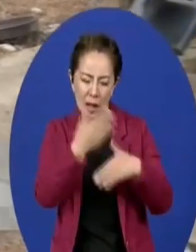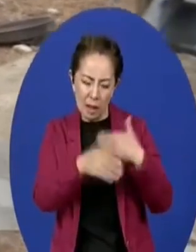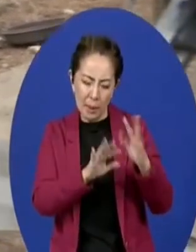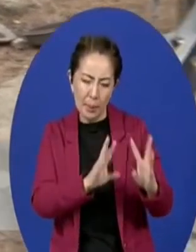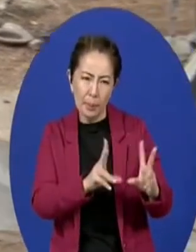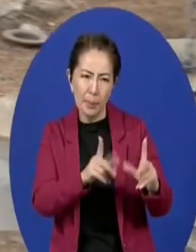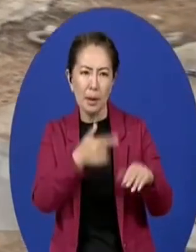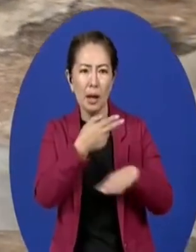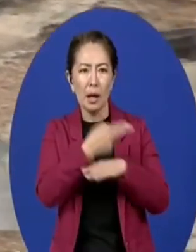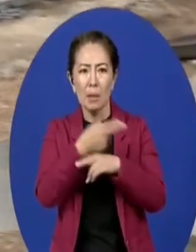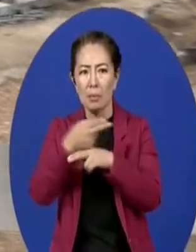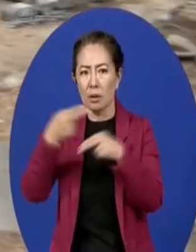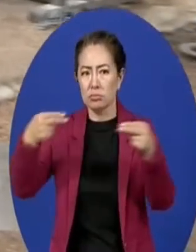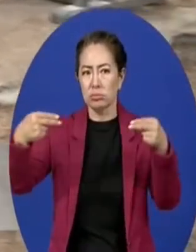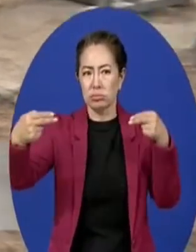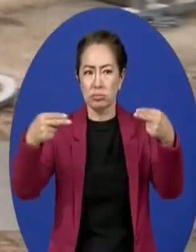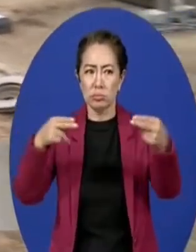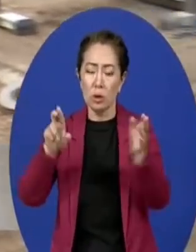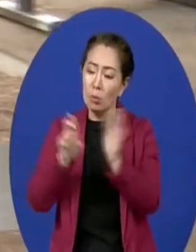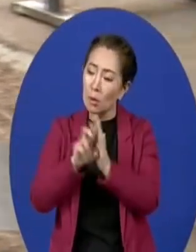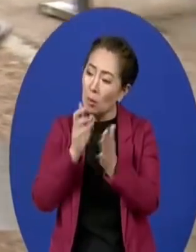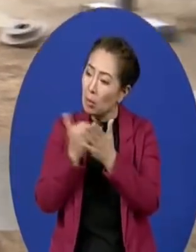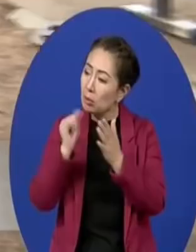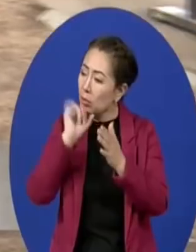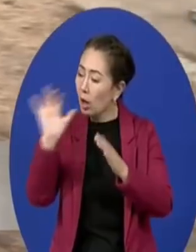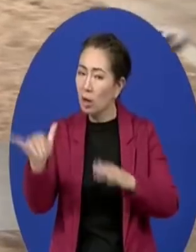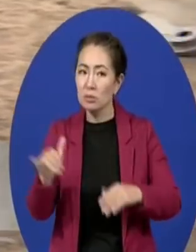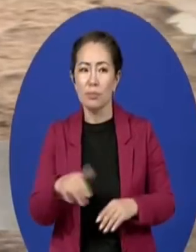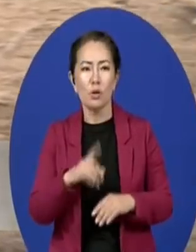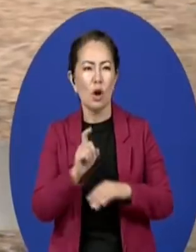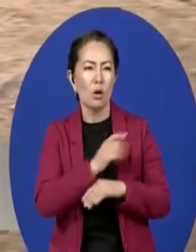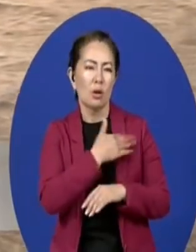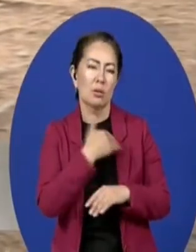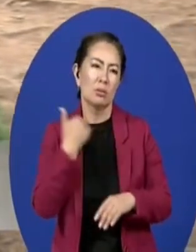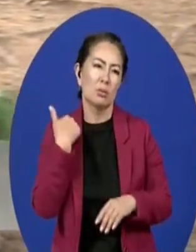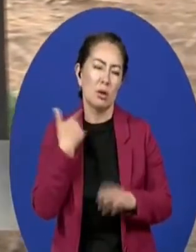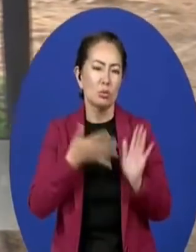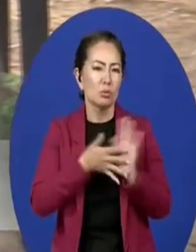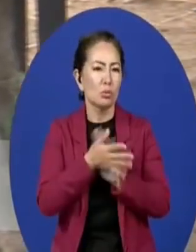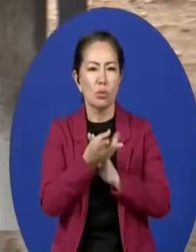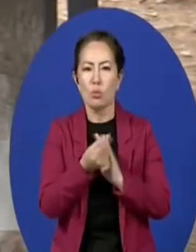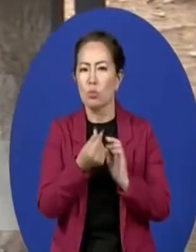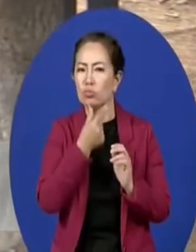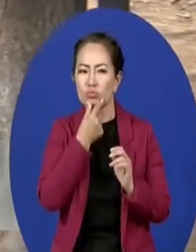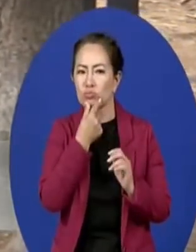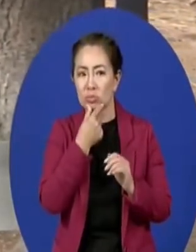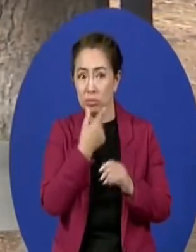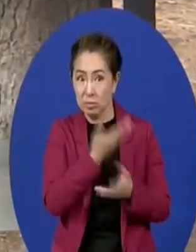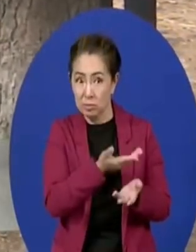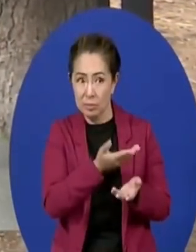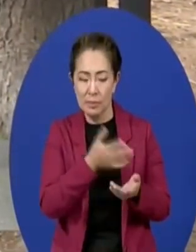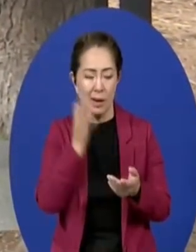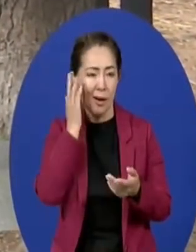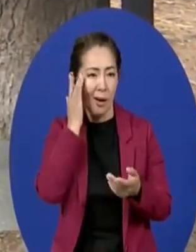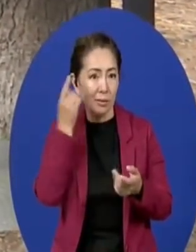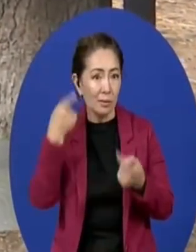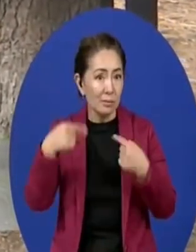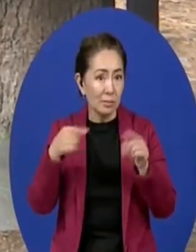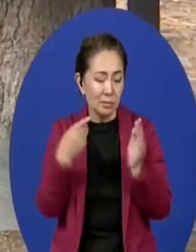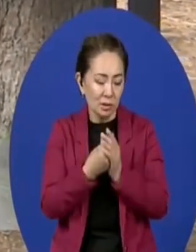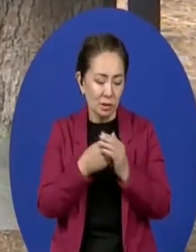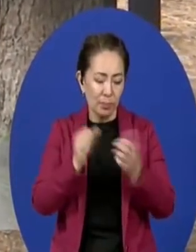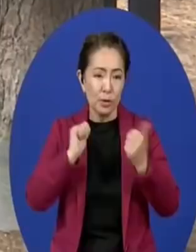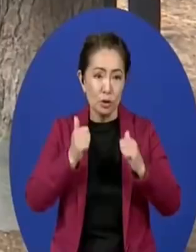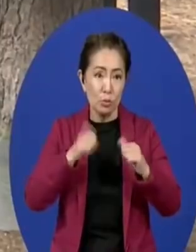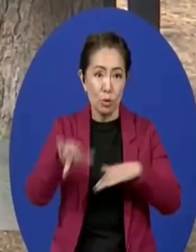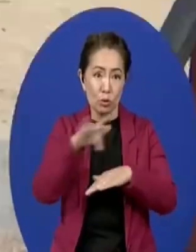тордож камержуулт хийх боломжтой эсхийг бид тодруулахад хорооны засаг дарга төсөө хөрөхгүй гэж хэлж байлаа. Уг нь бусад орны жишгээр бол